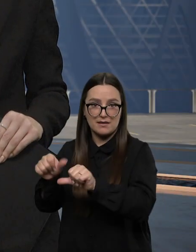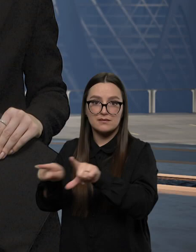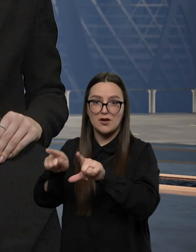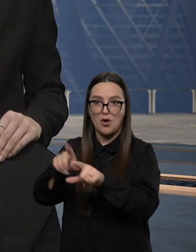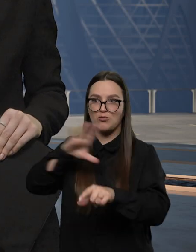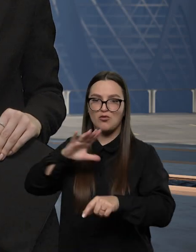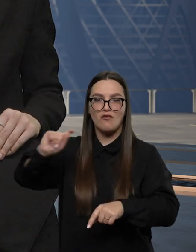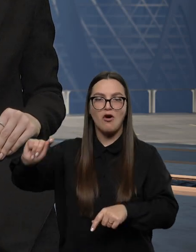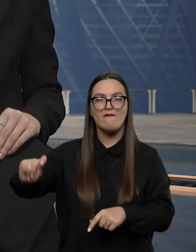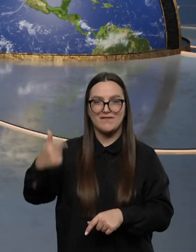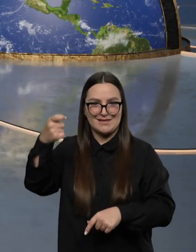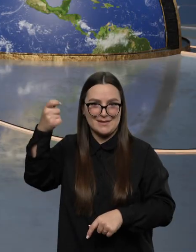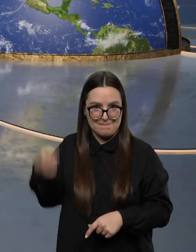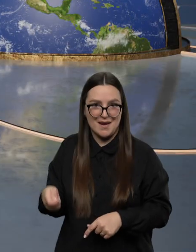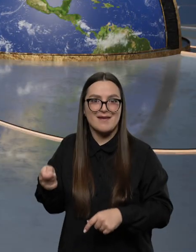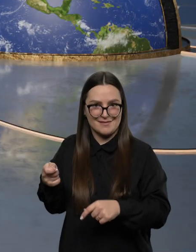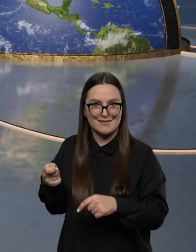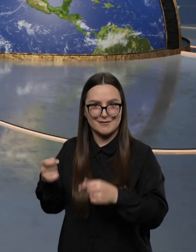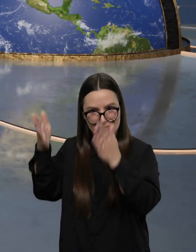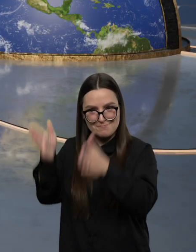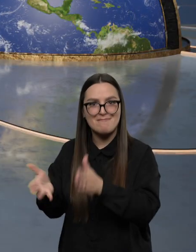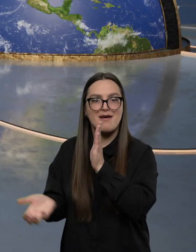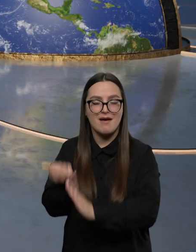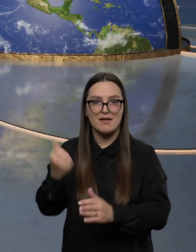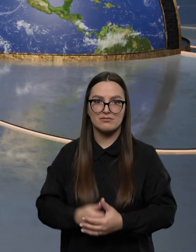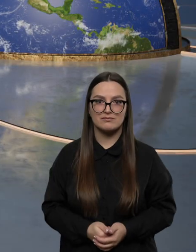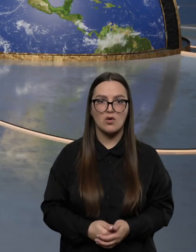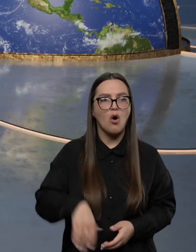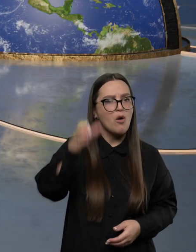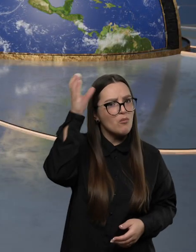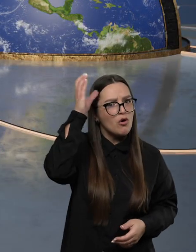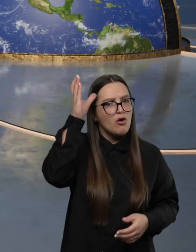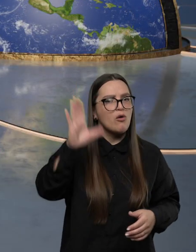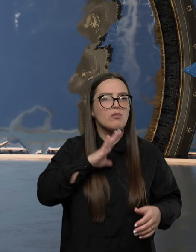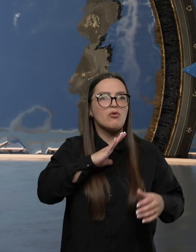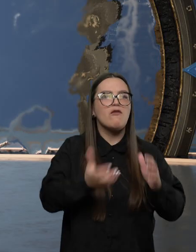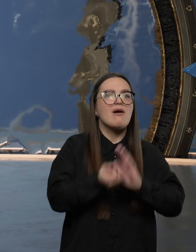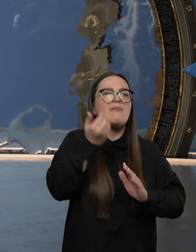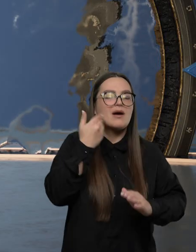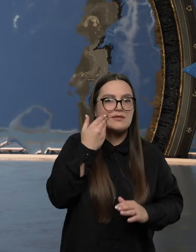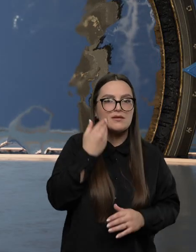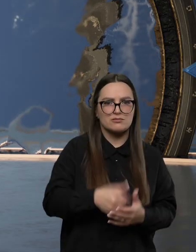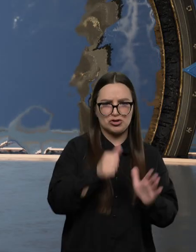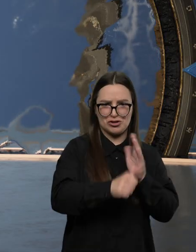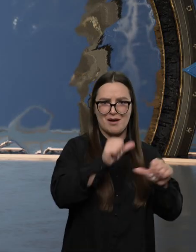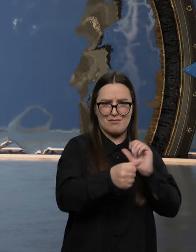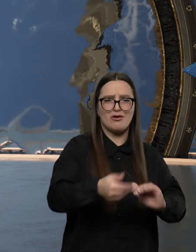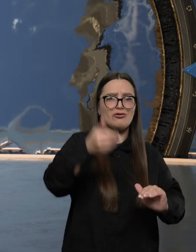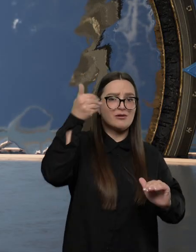tapęs net viceprezidentu. Realiai mokslininku jis tapo kaip tik prieš 60 metų. Ir teko pradėti